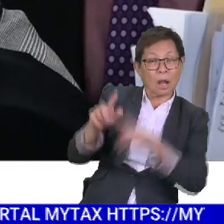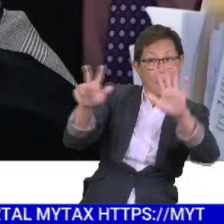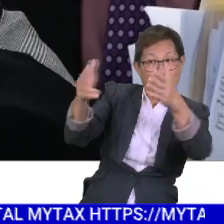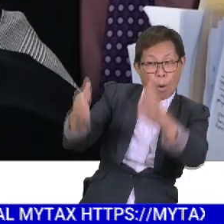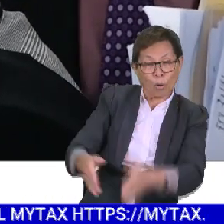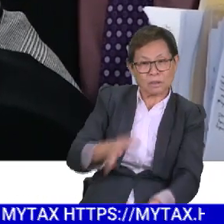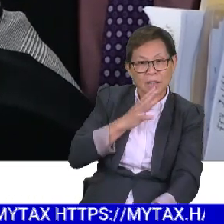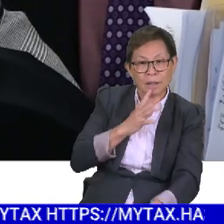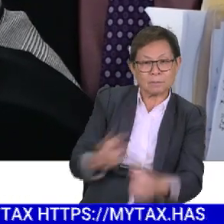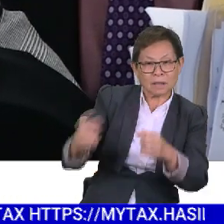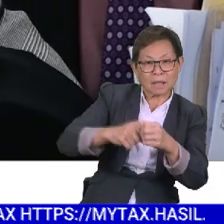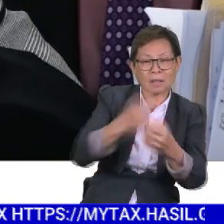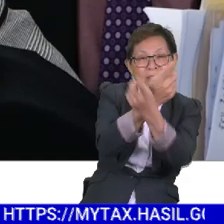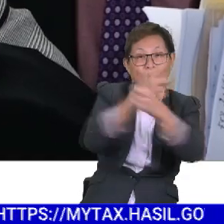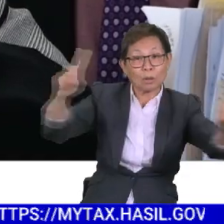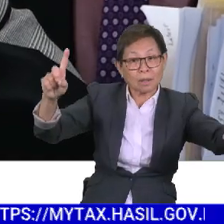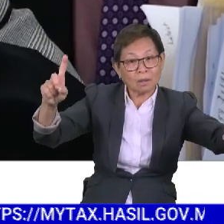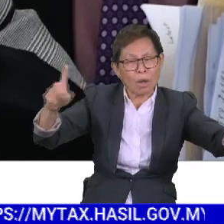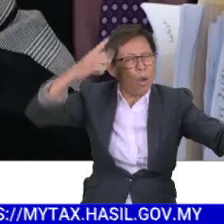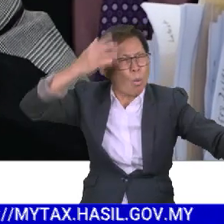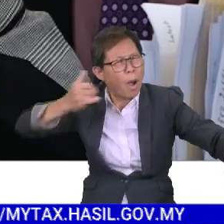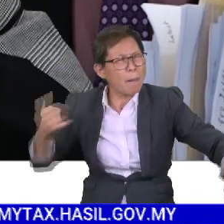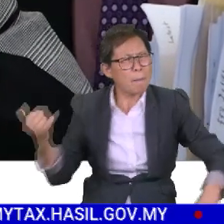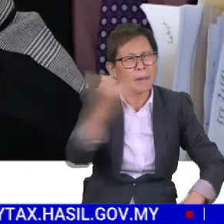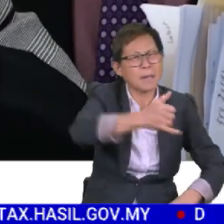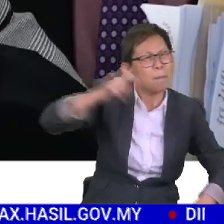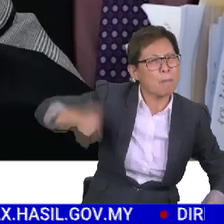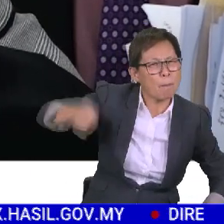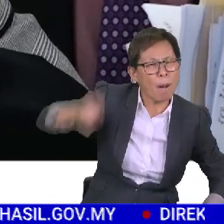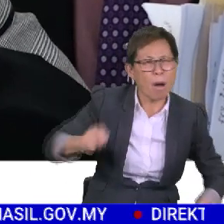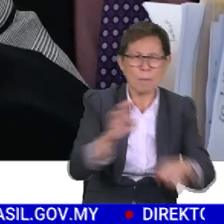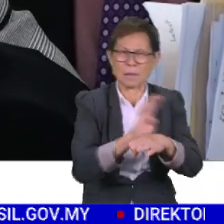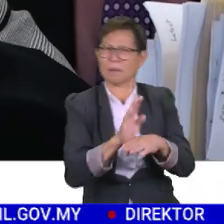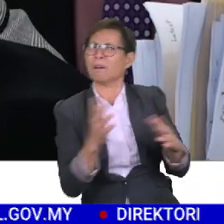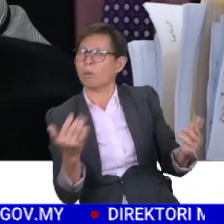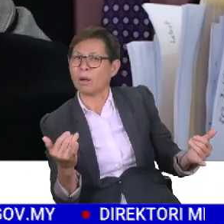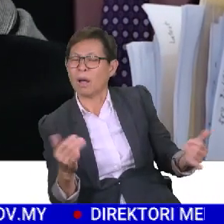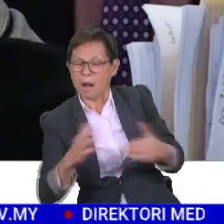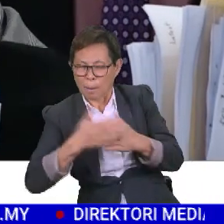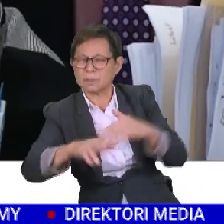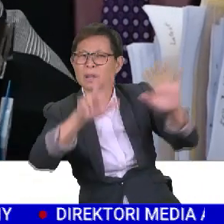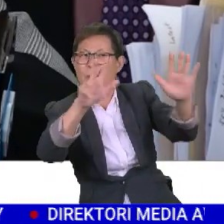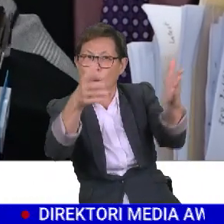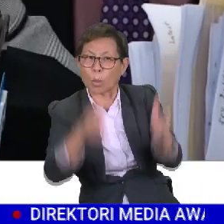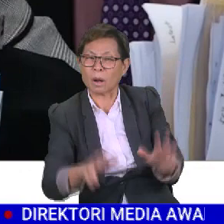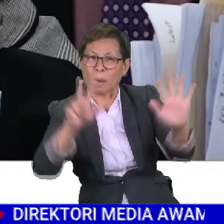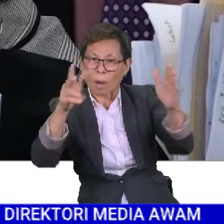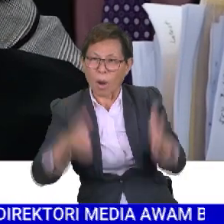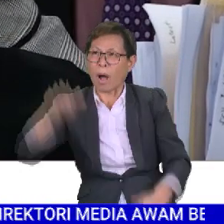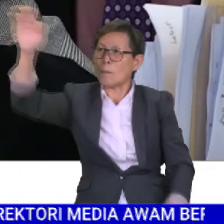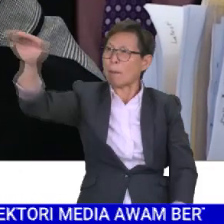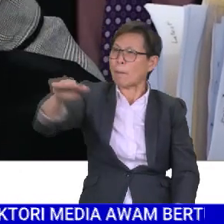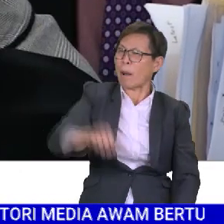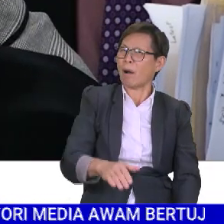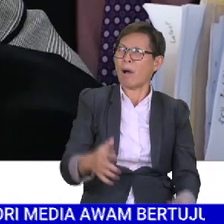bercakap tentang isu kedaulatan, kenapa dia pergi mahkamah komersial? Lepas tu kenapa 8 orang ni? Adik-beradik ramai